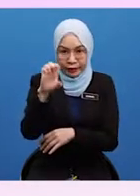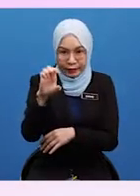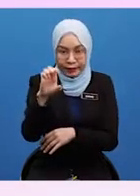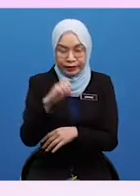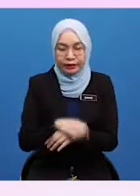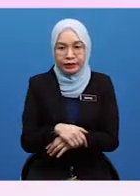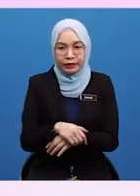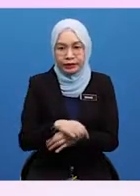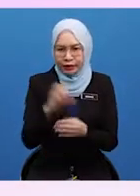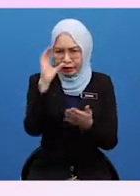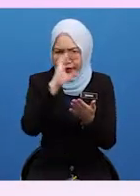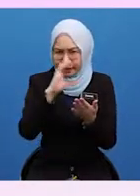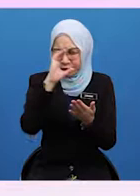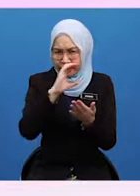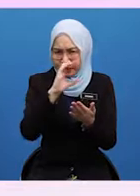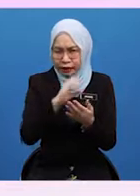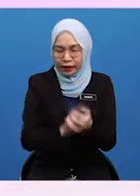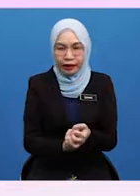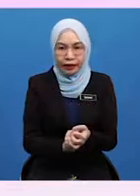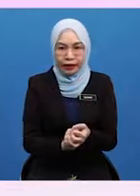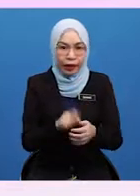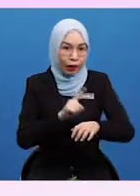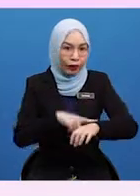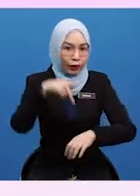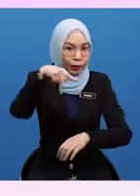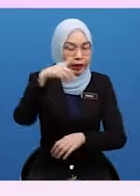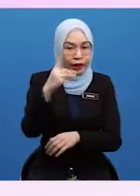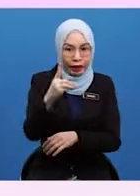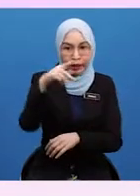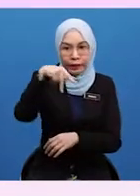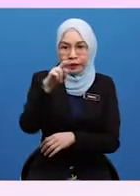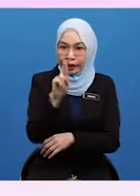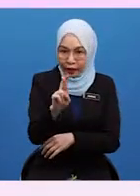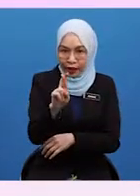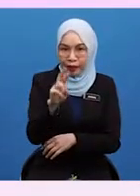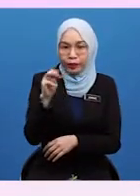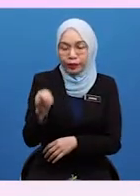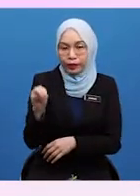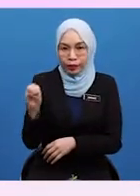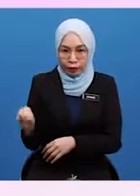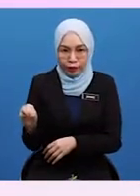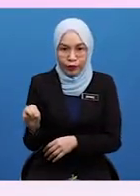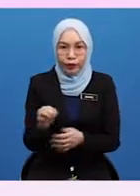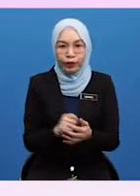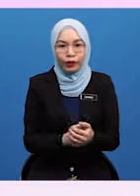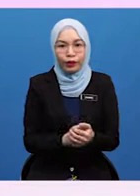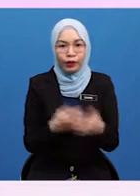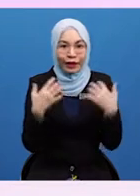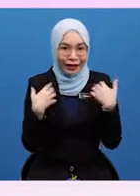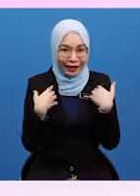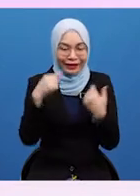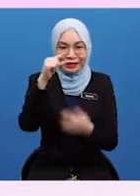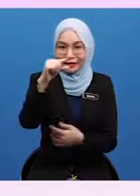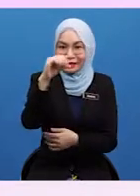banyak latihan dan nota diberikan di dalam aplikasi Google classroom sign